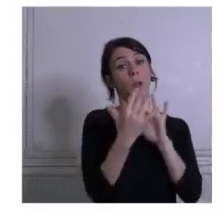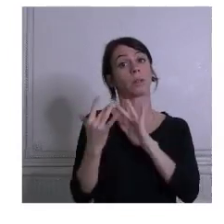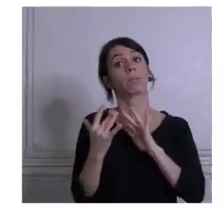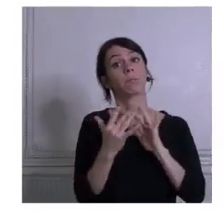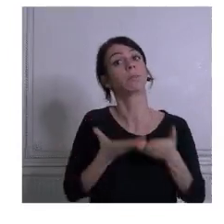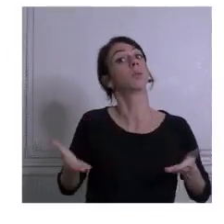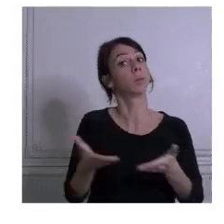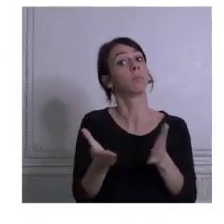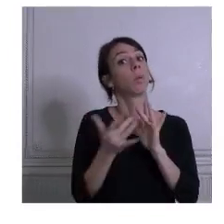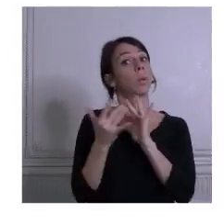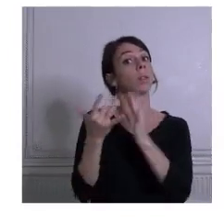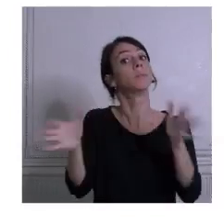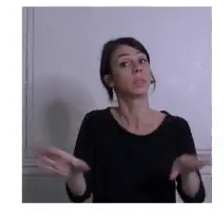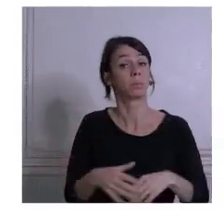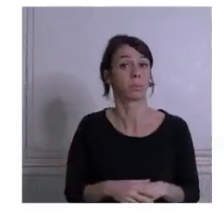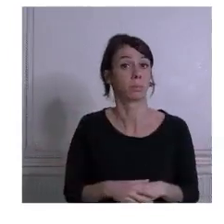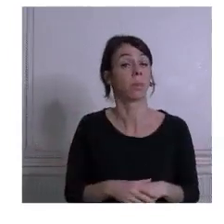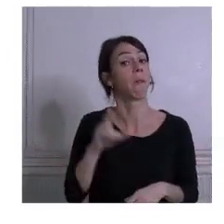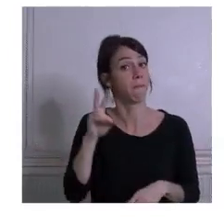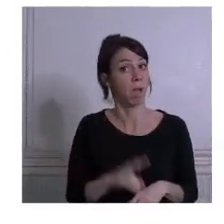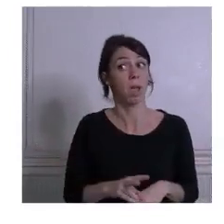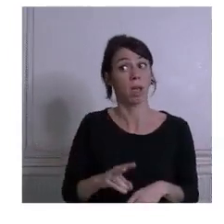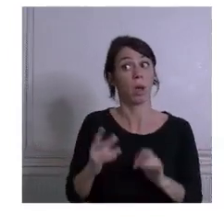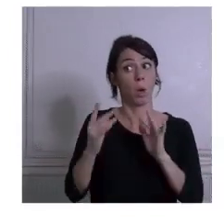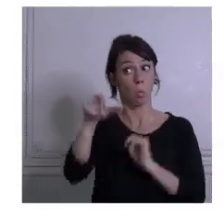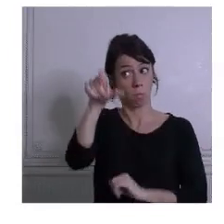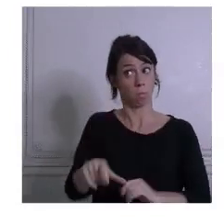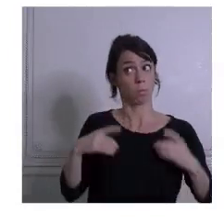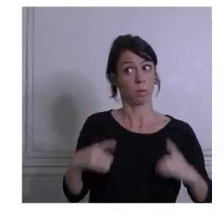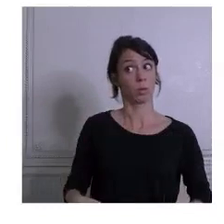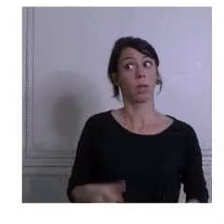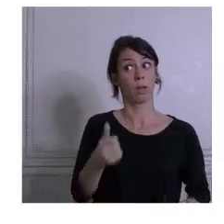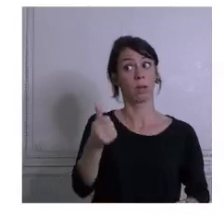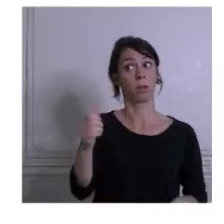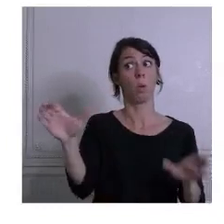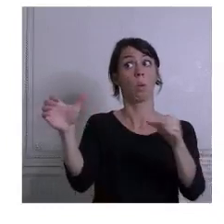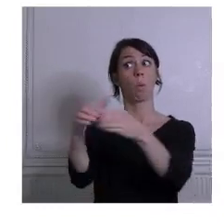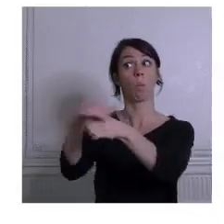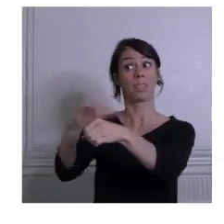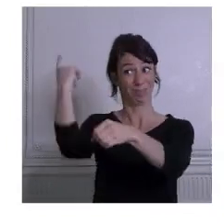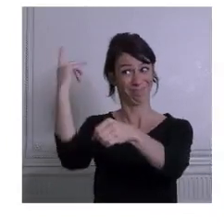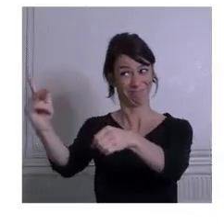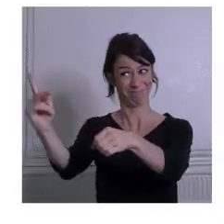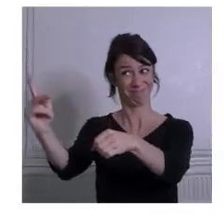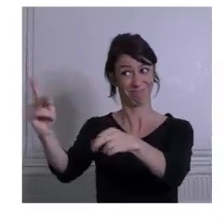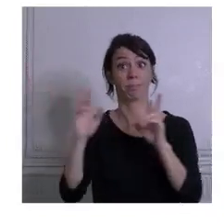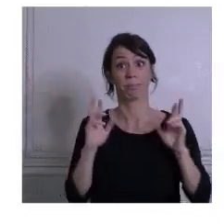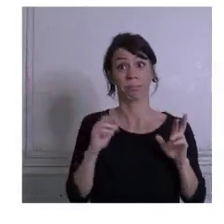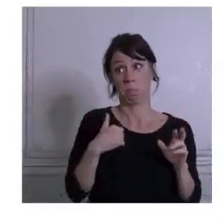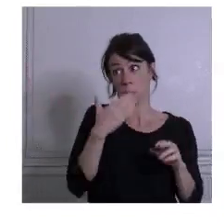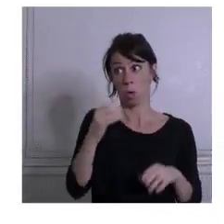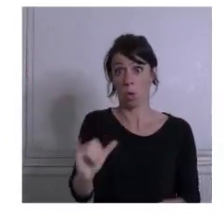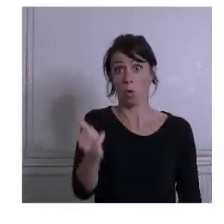On a parlé des... Non, mais vous me dites, on ne fait rien. Est-ce que l'exemple de Paul Lapi, ce n'est pas exactement l'objectif d'une